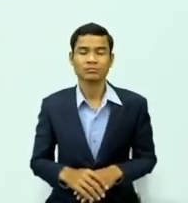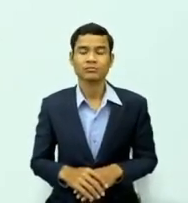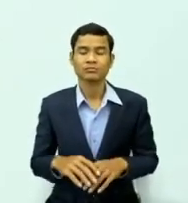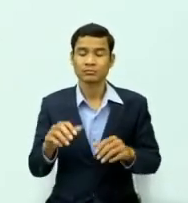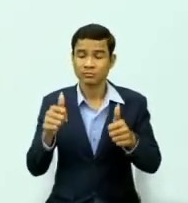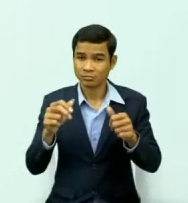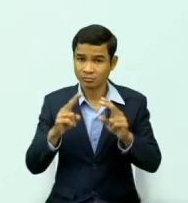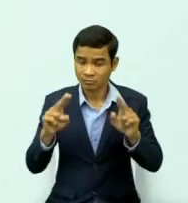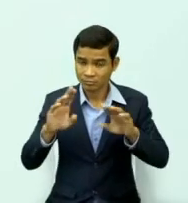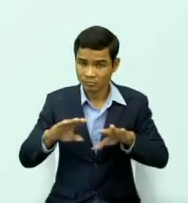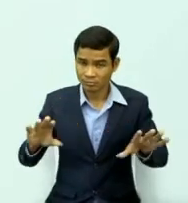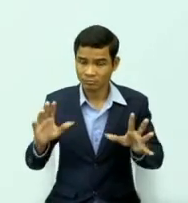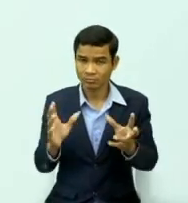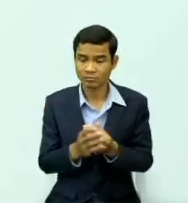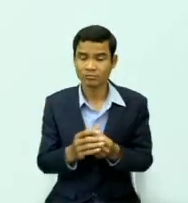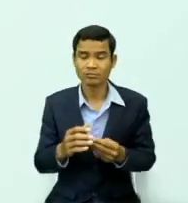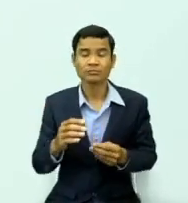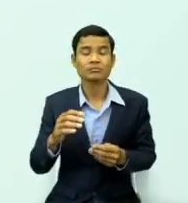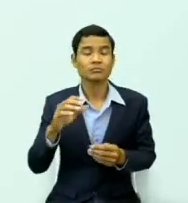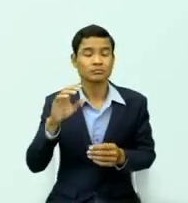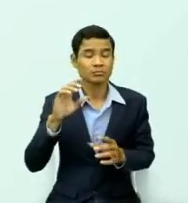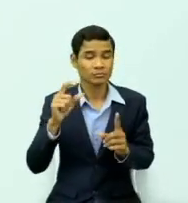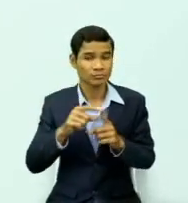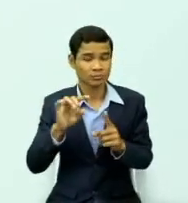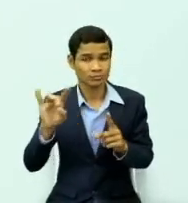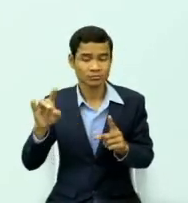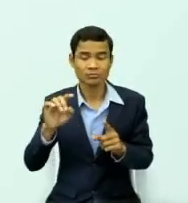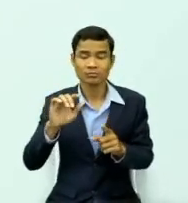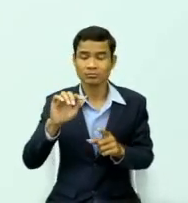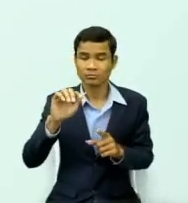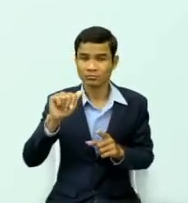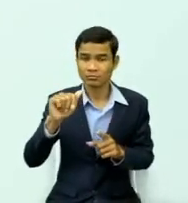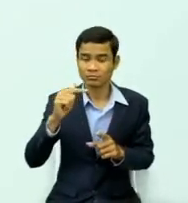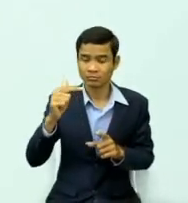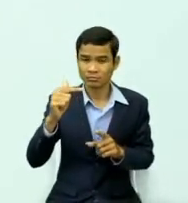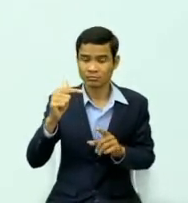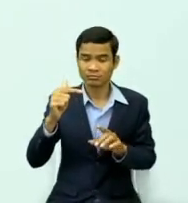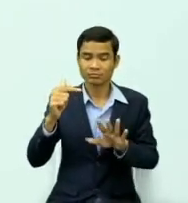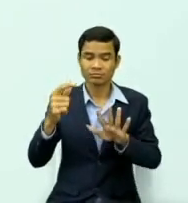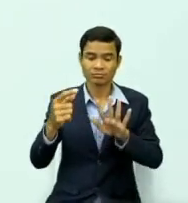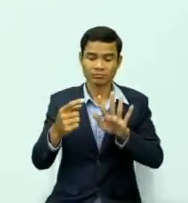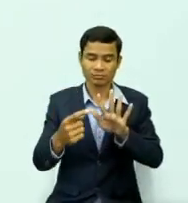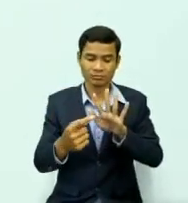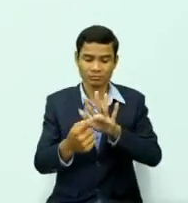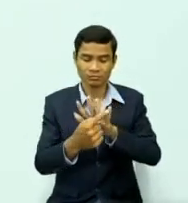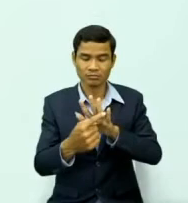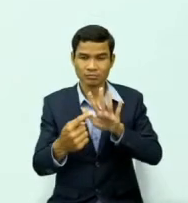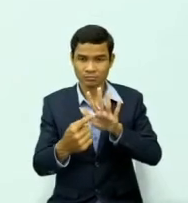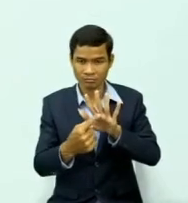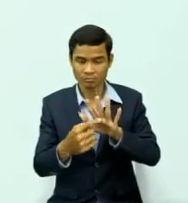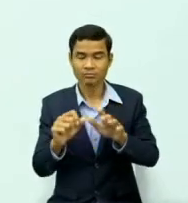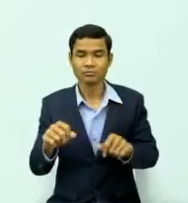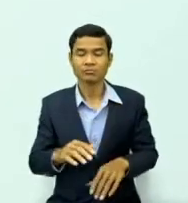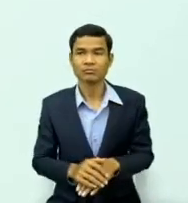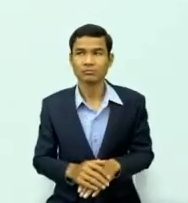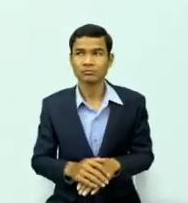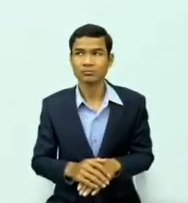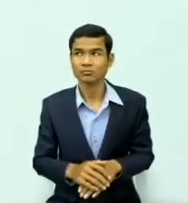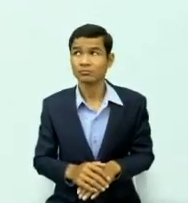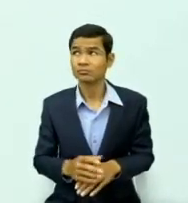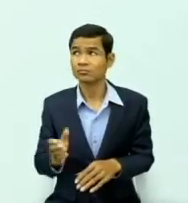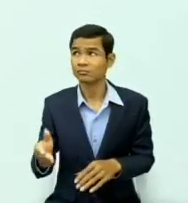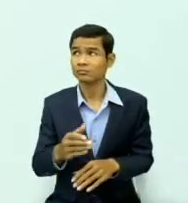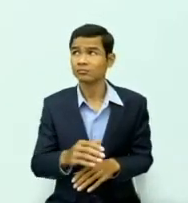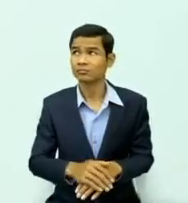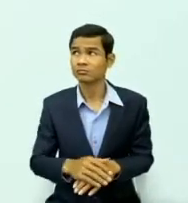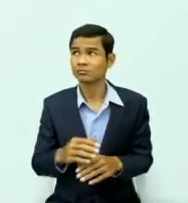chà lỡ nè con phía nế cái dừng an thế ngò à ngờ nè con chà ta con